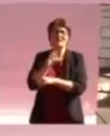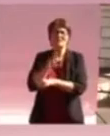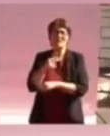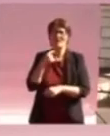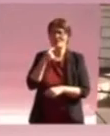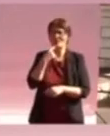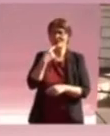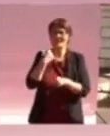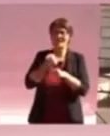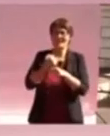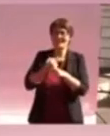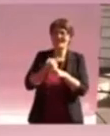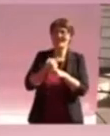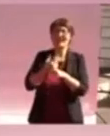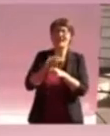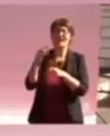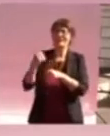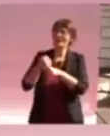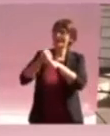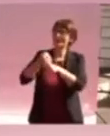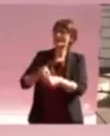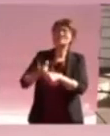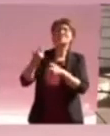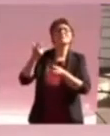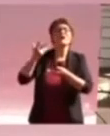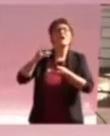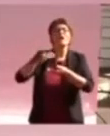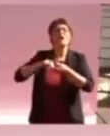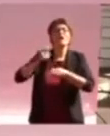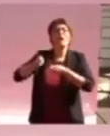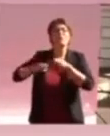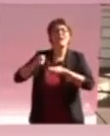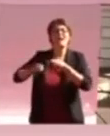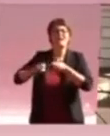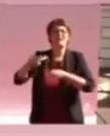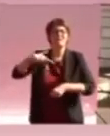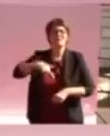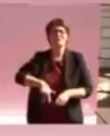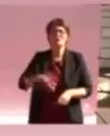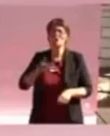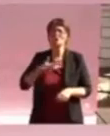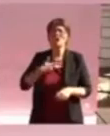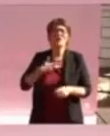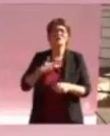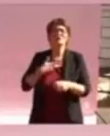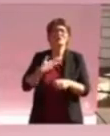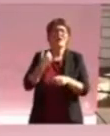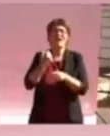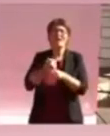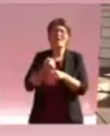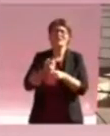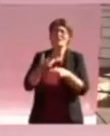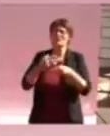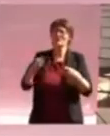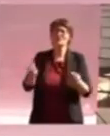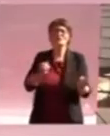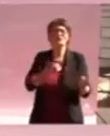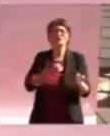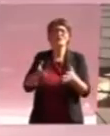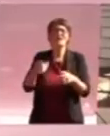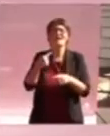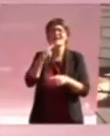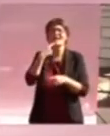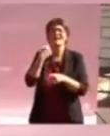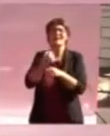svolgono esattamente le stesse mansioni avendo le stesse competenze di coloro che lavorano nel pubblico è